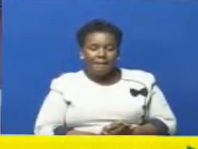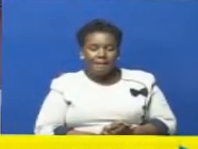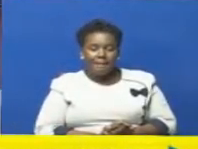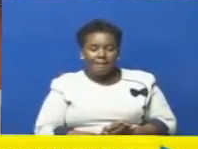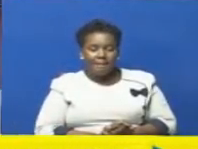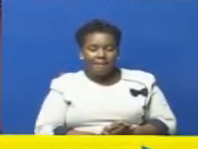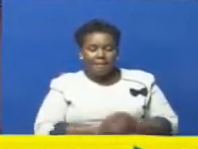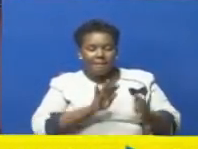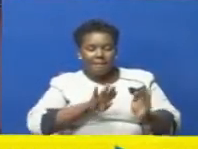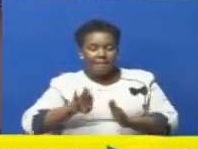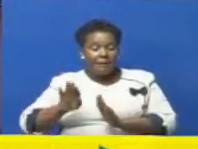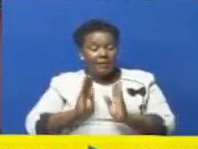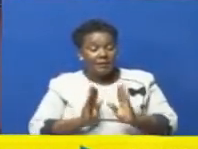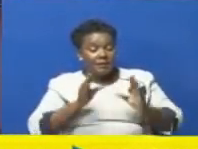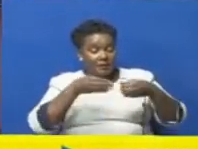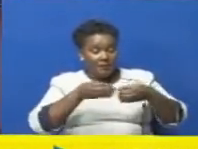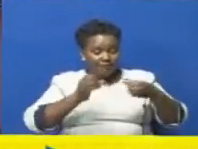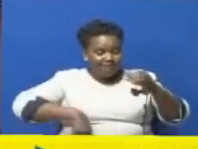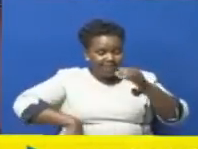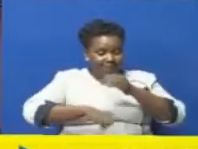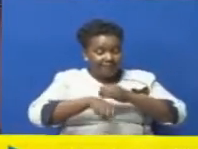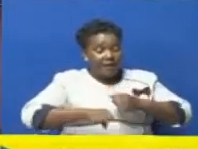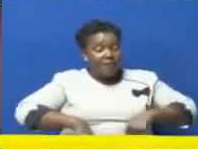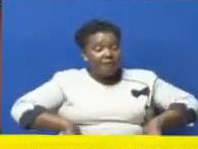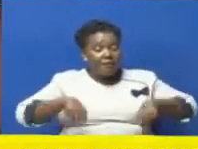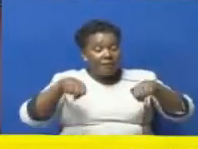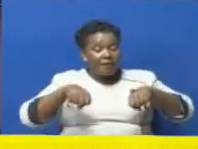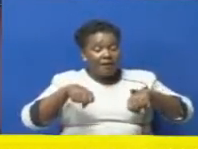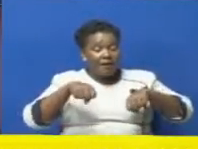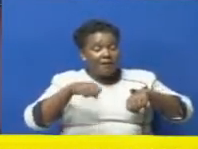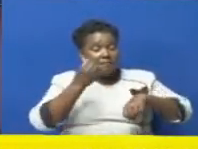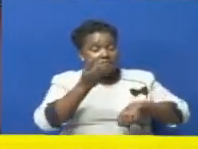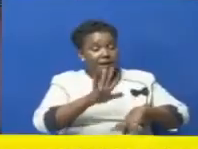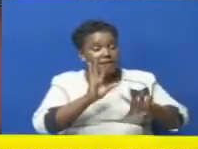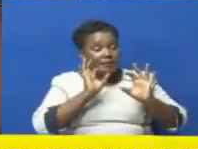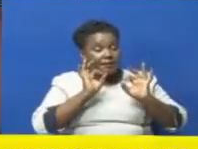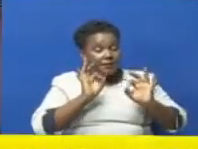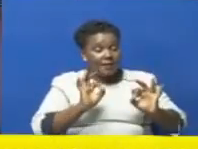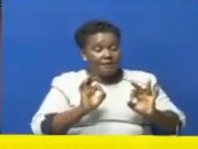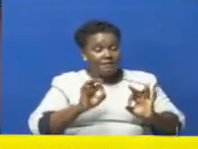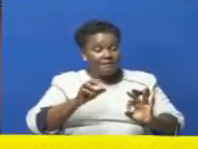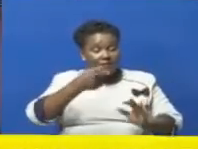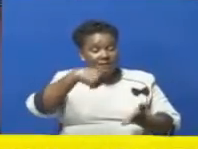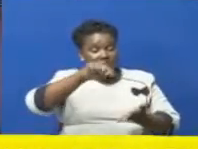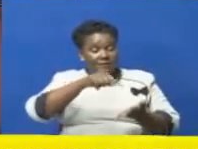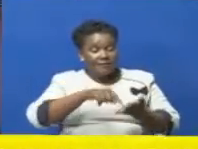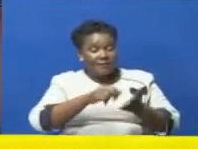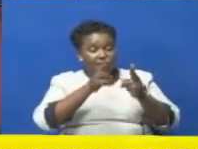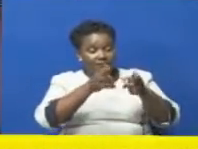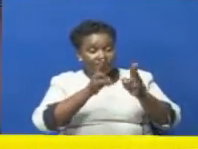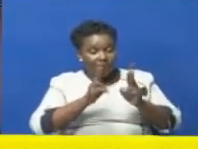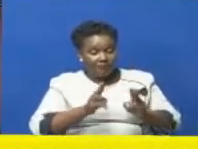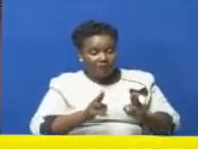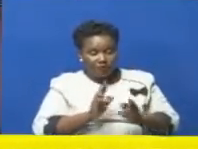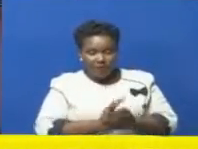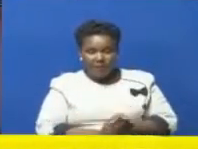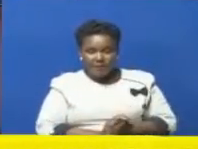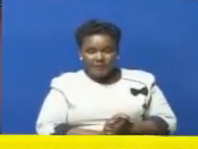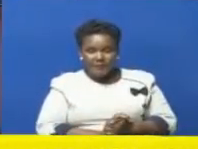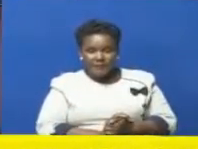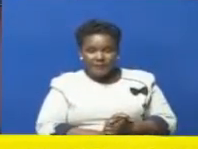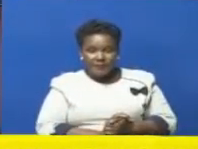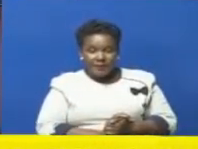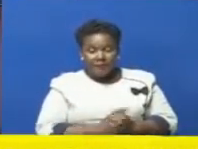Timu ya mpira wa miguu ya mamlaka ya maji safi na usafi wa mazingira mjini Bukoba Buasa